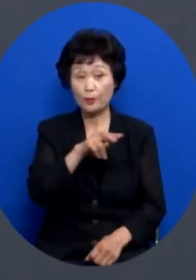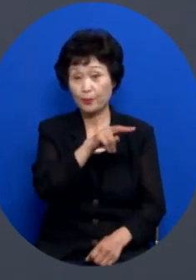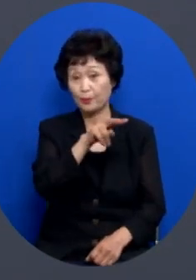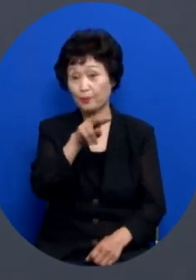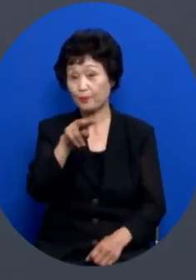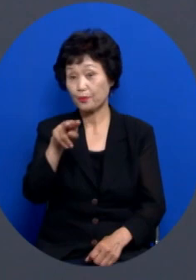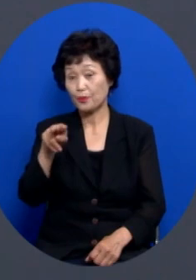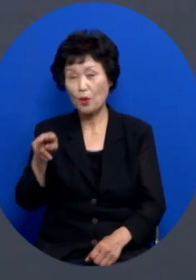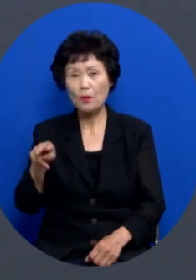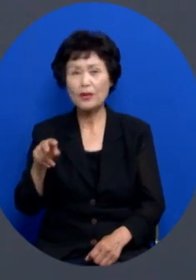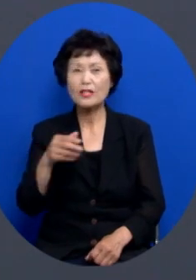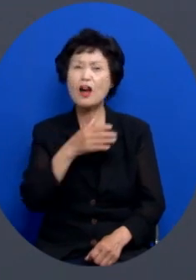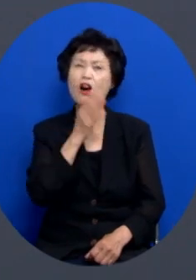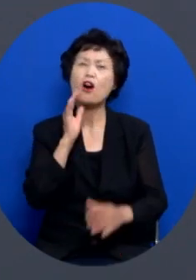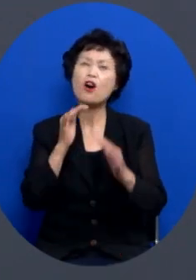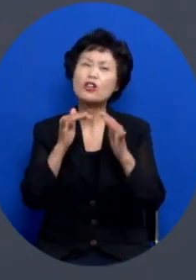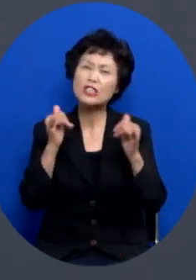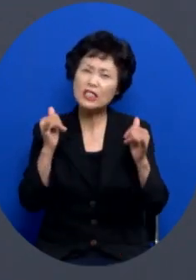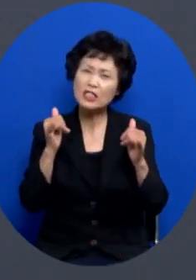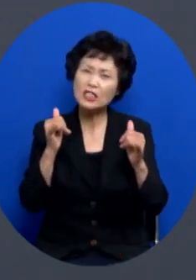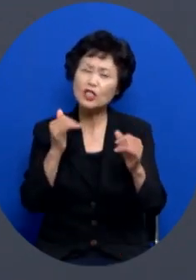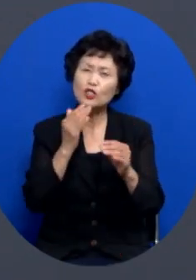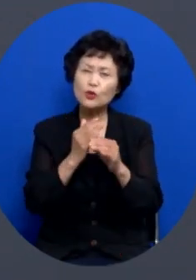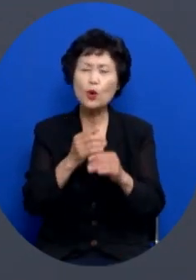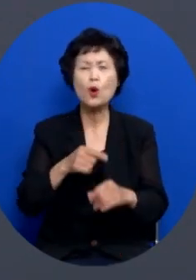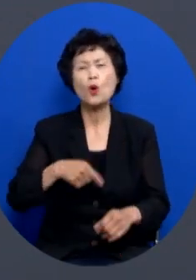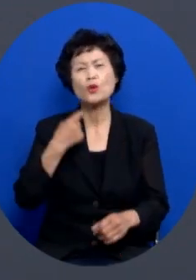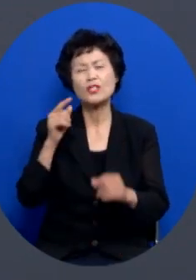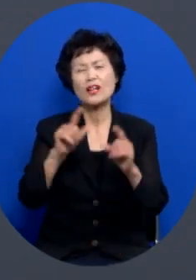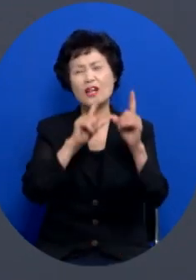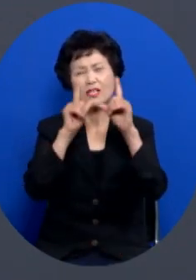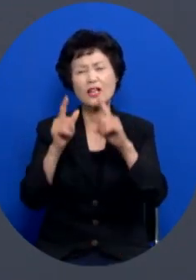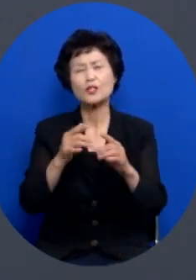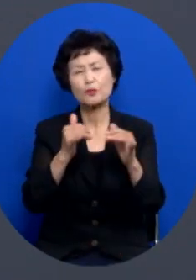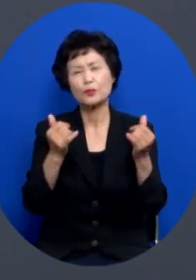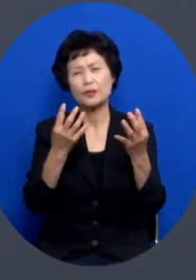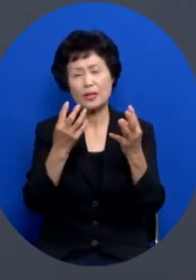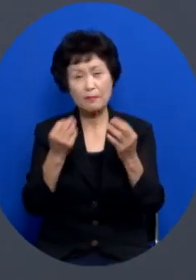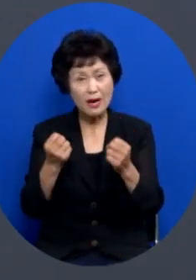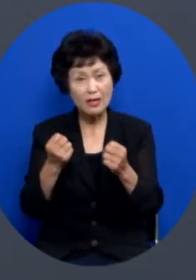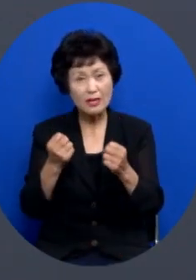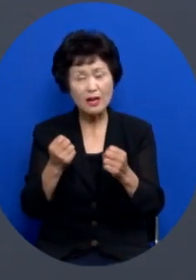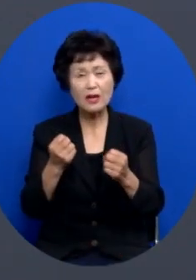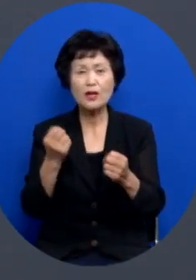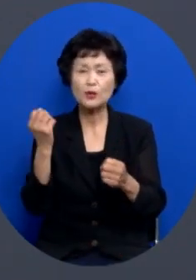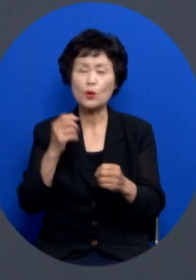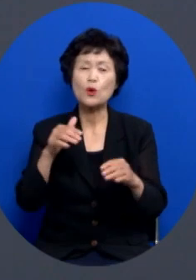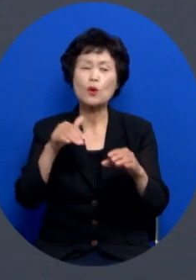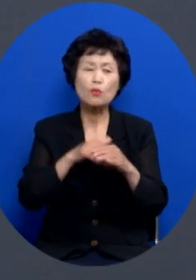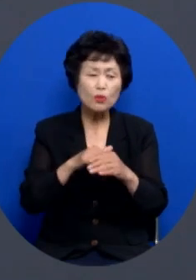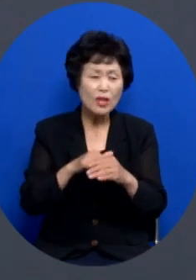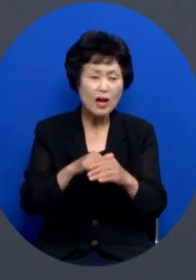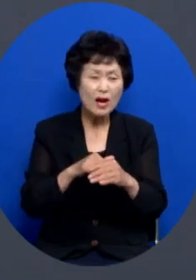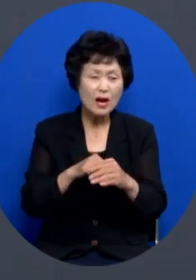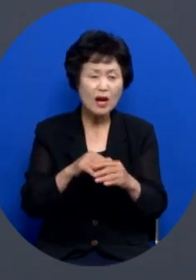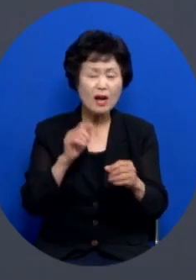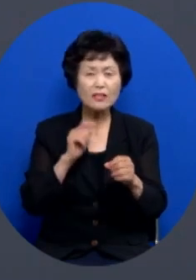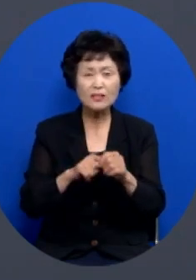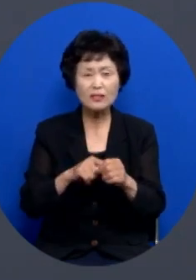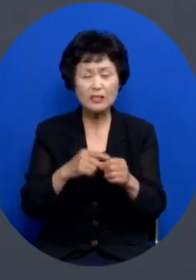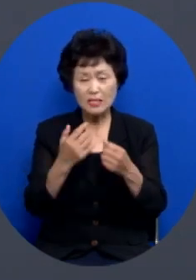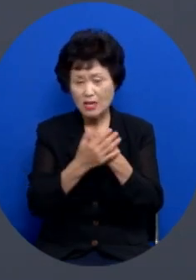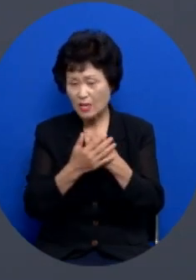굉장히 어르신들이 홀로 사시는 어르신들이 참 많으셨고요. 지역사회, 문화적인 모든 혜택이 굉장히 열악했습니다.